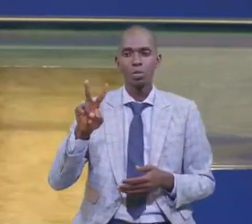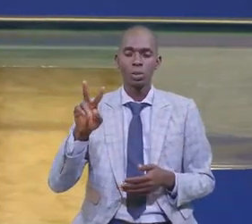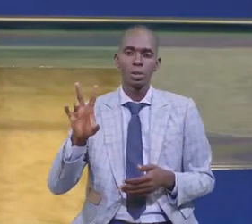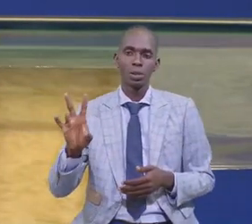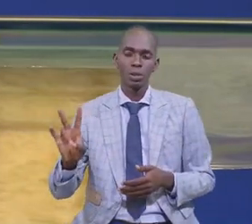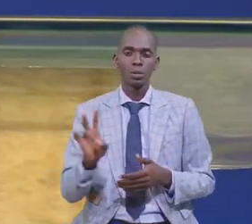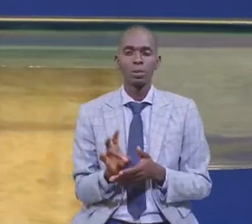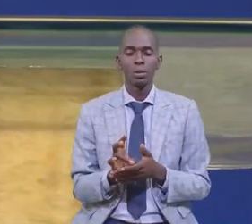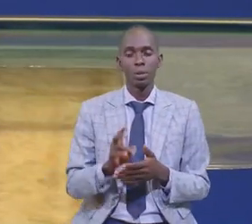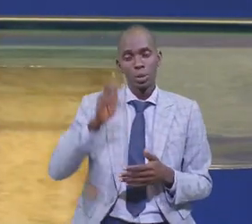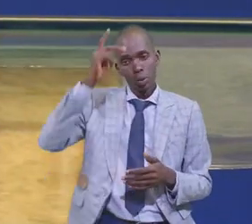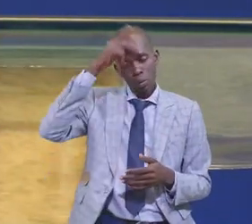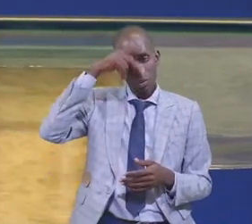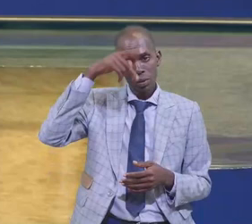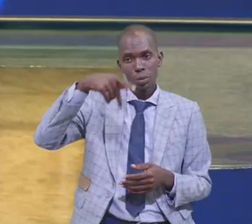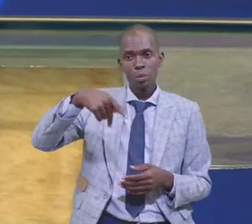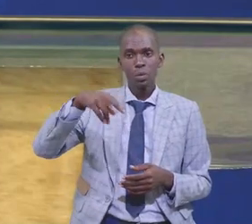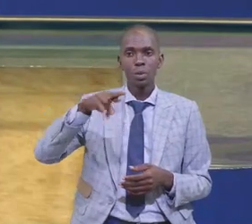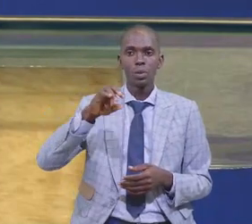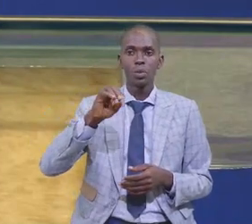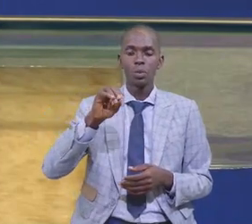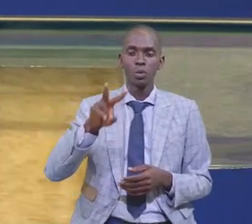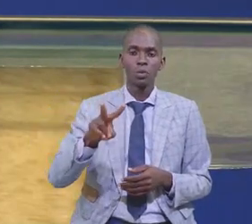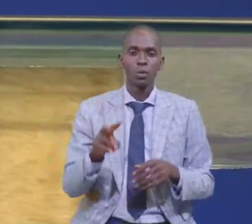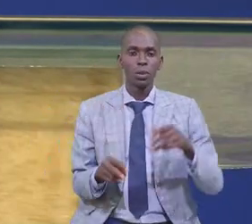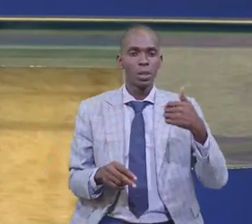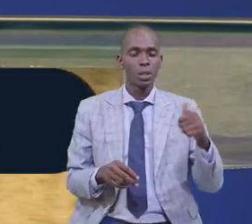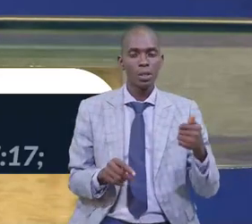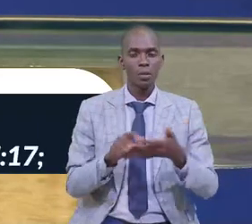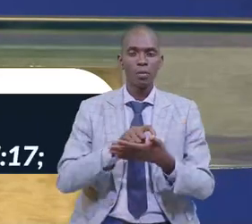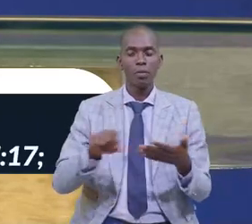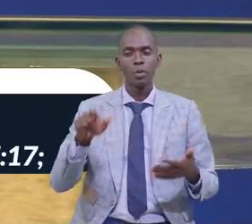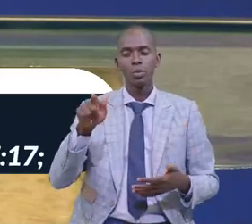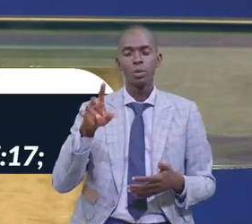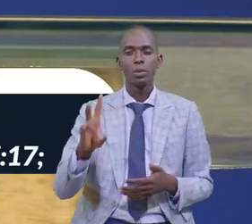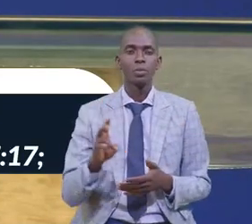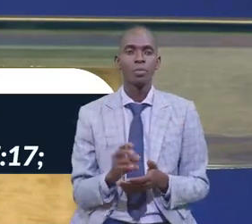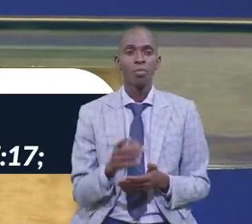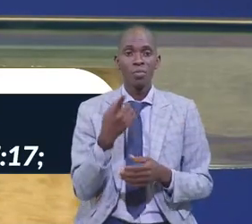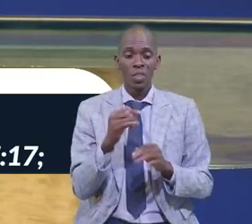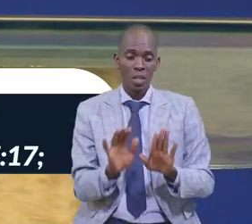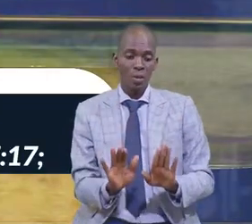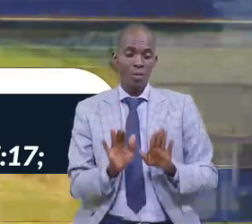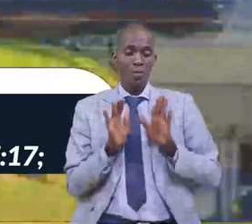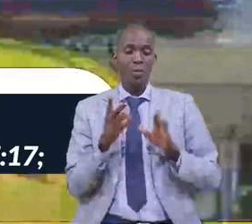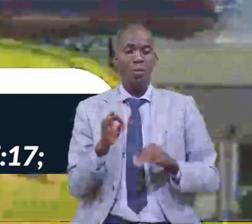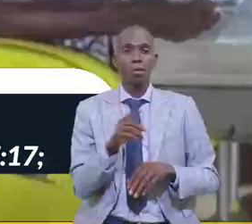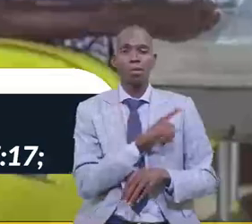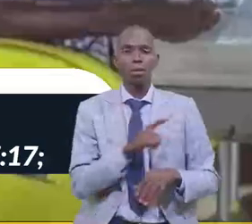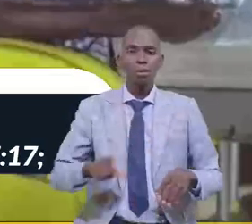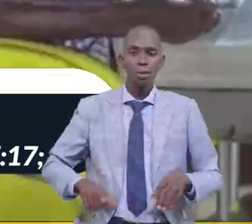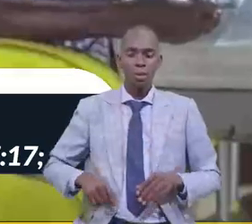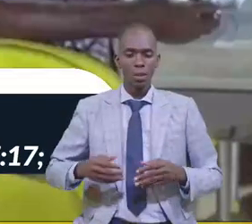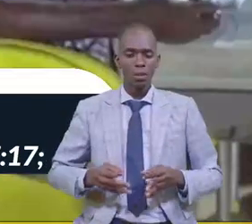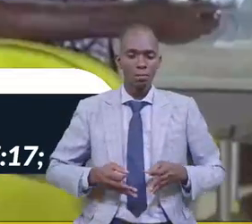Proverbe chapitre 10, le verset 27. La crainte de